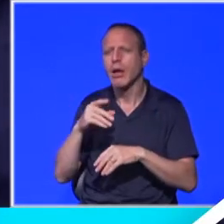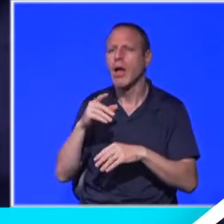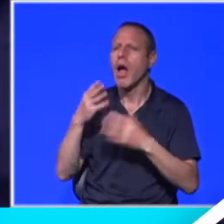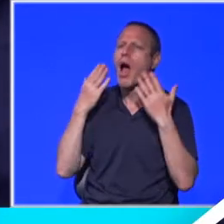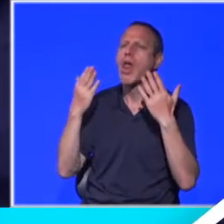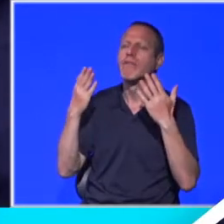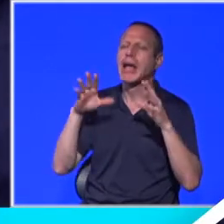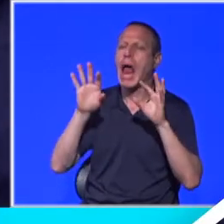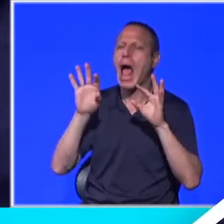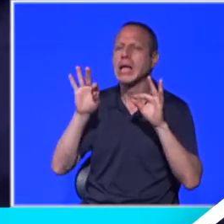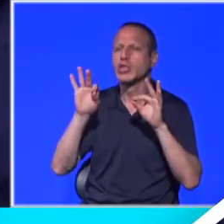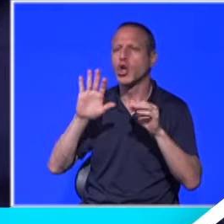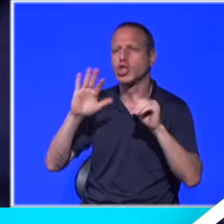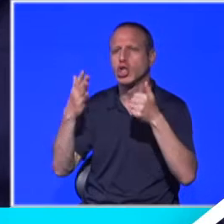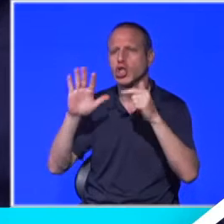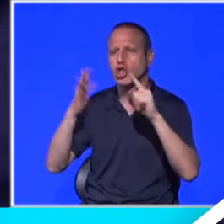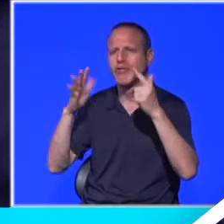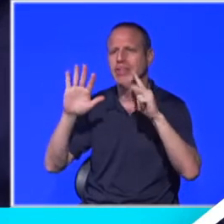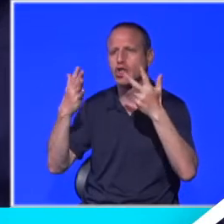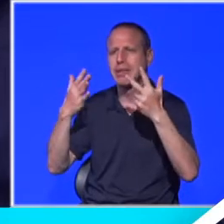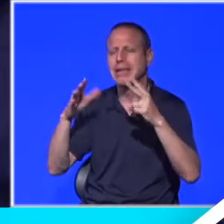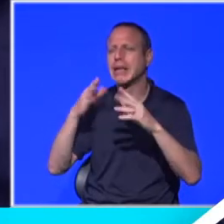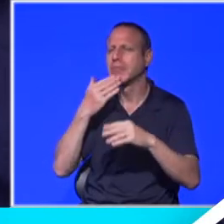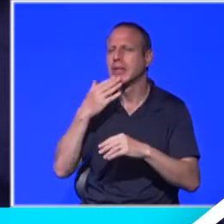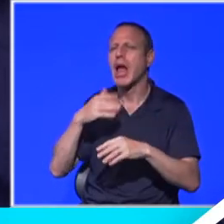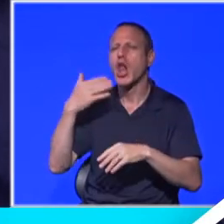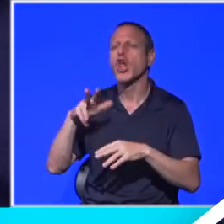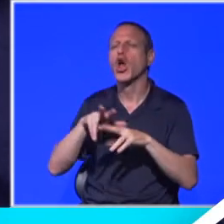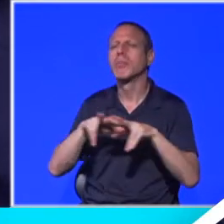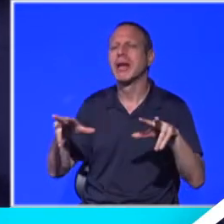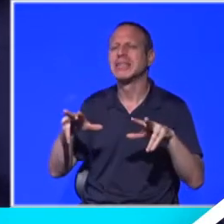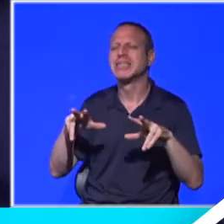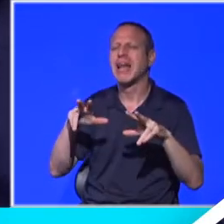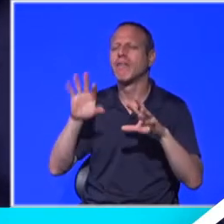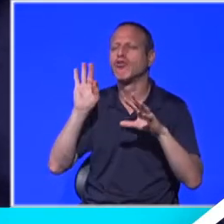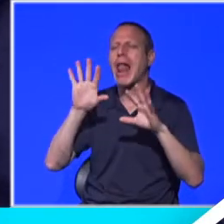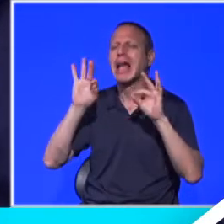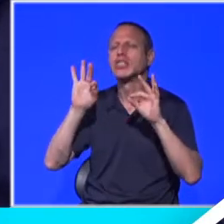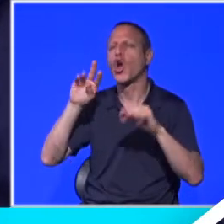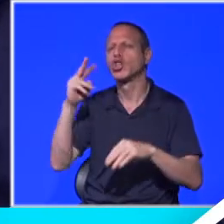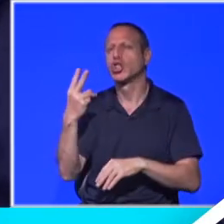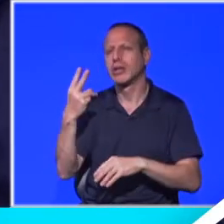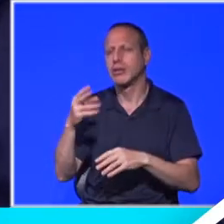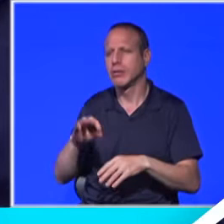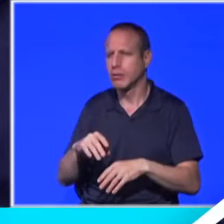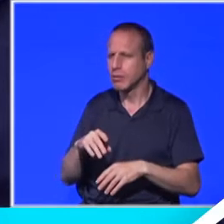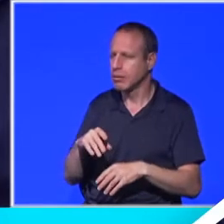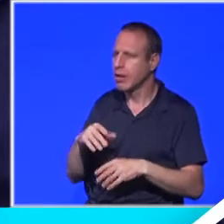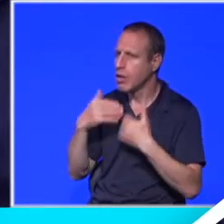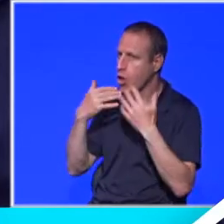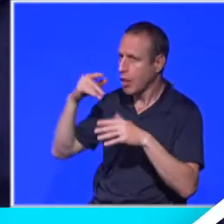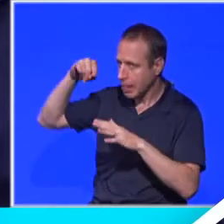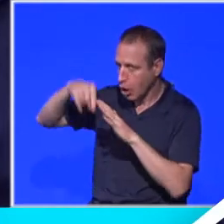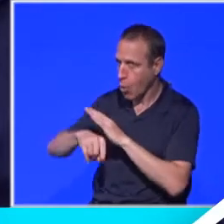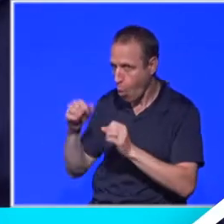הלוואי על העשירון ה... שישי, שביעי, שמיני בישראל, להיות במצב של העשירון השני. אז תיאוריית החלחול כן עובדת? ודאי שהיא עובדת